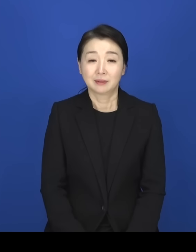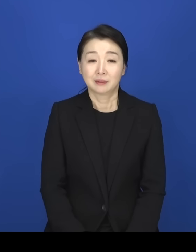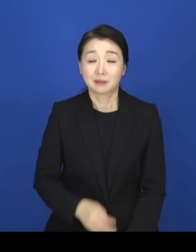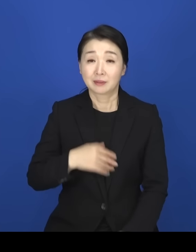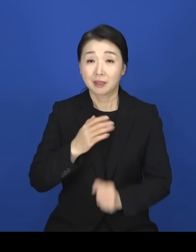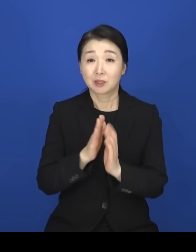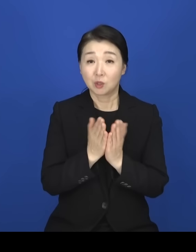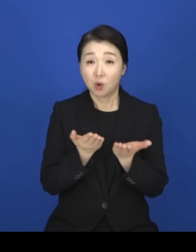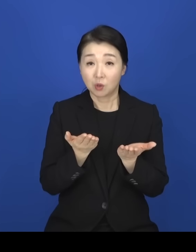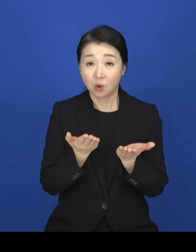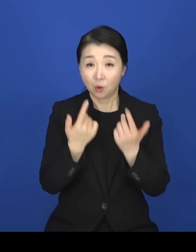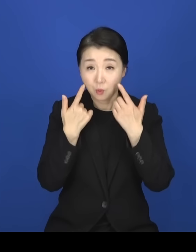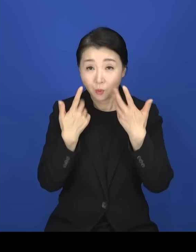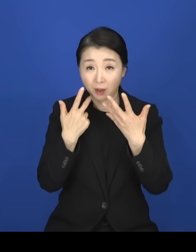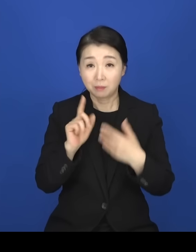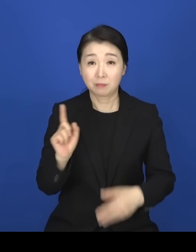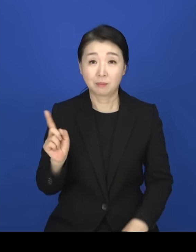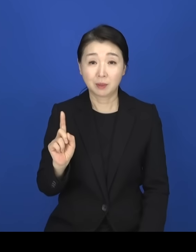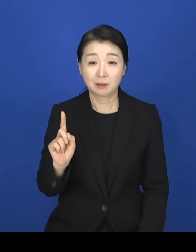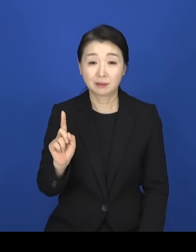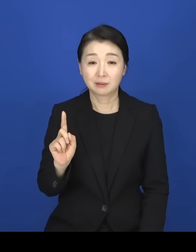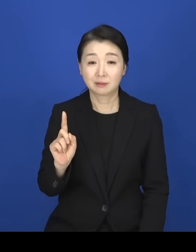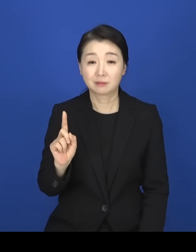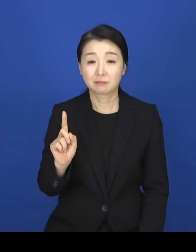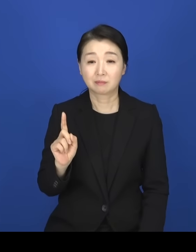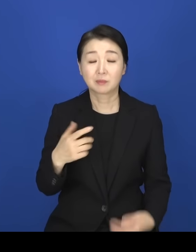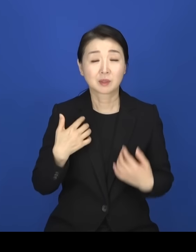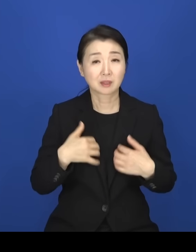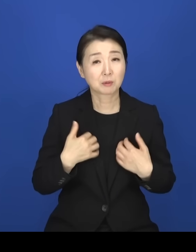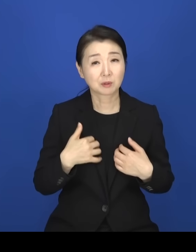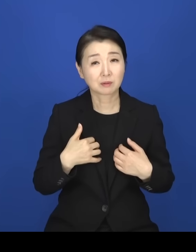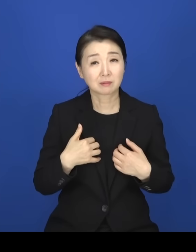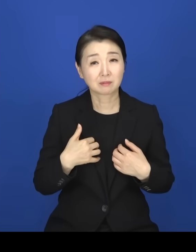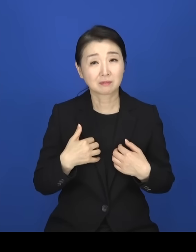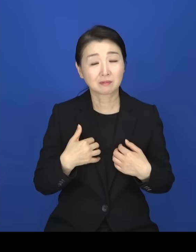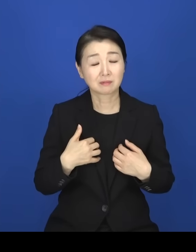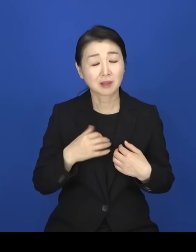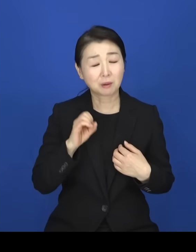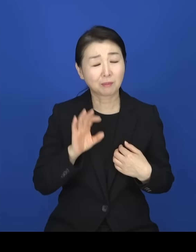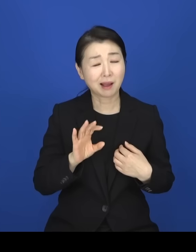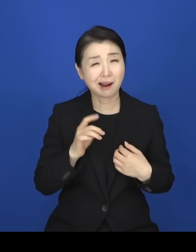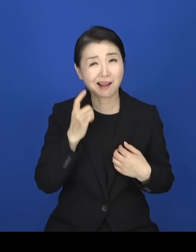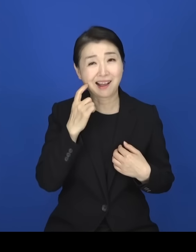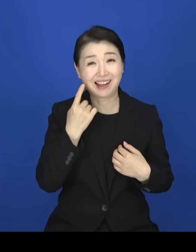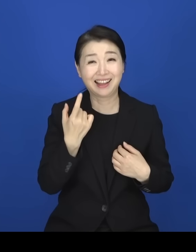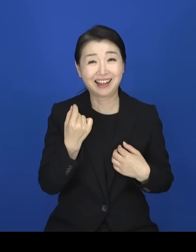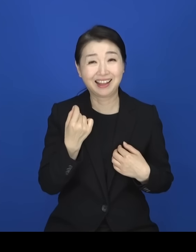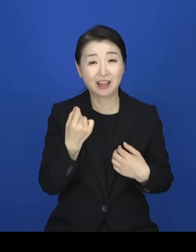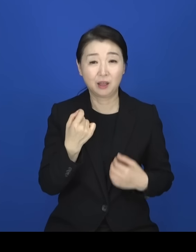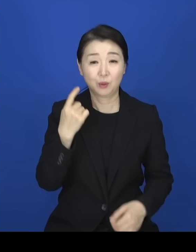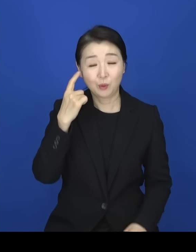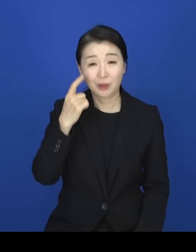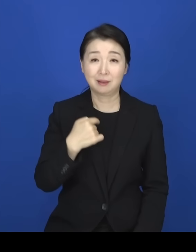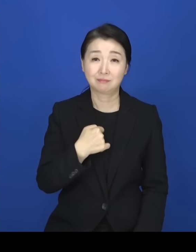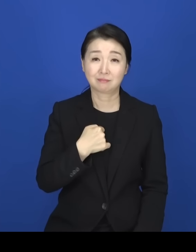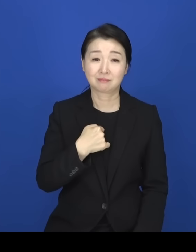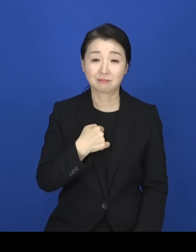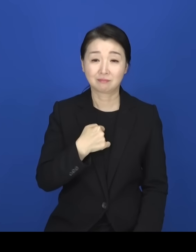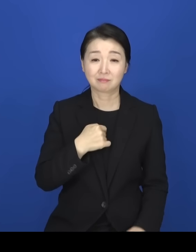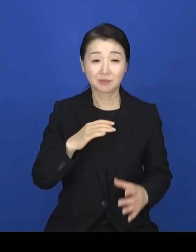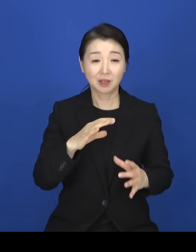성경이 확실한 거는 그렇게 뭐 재밌었다고 하면 좀 거짓말인 것 같아요. 그래서 저는